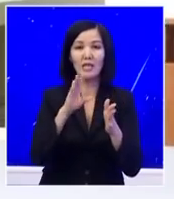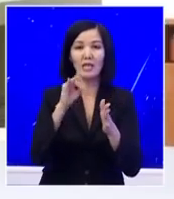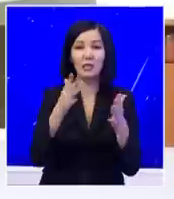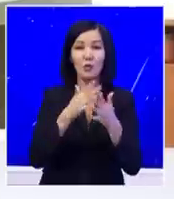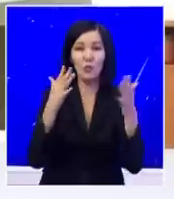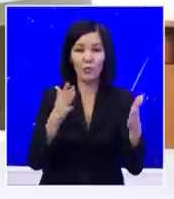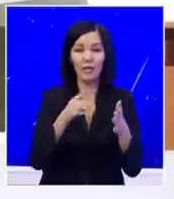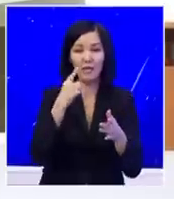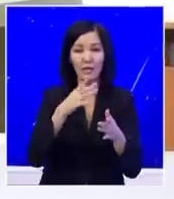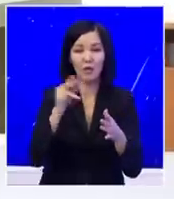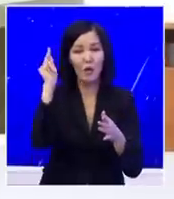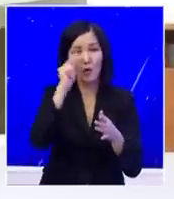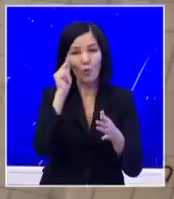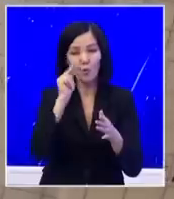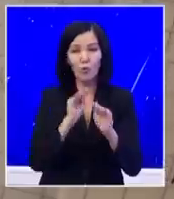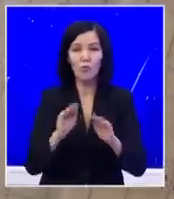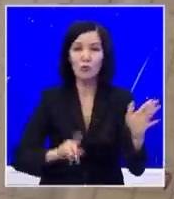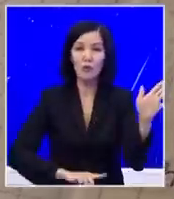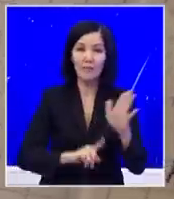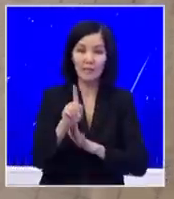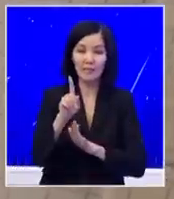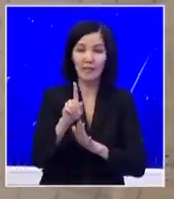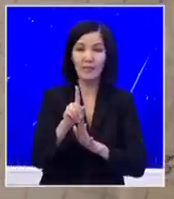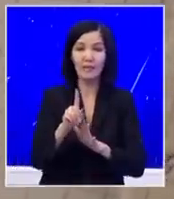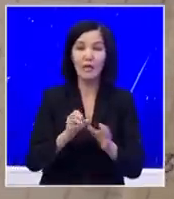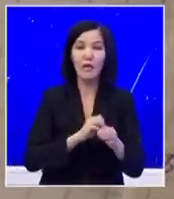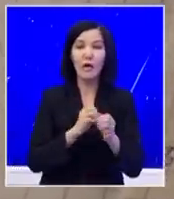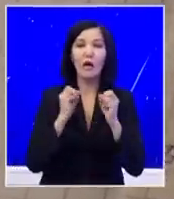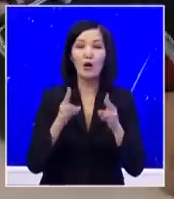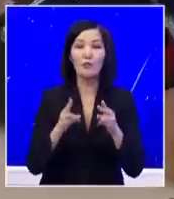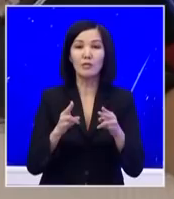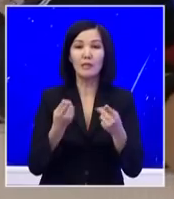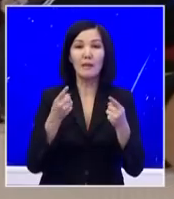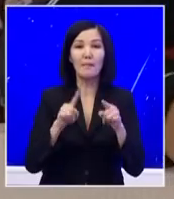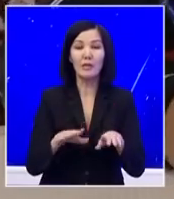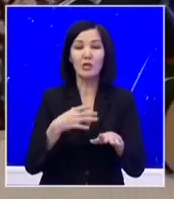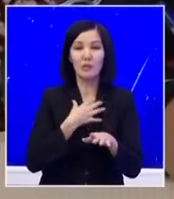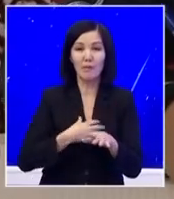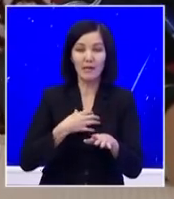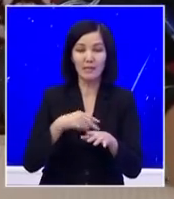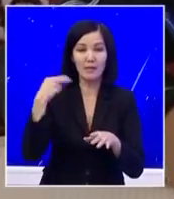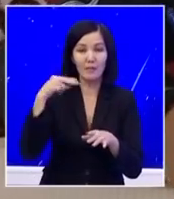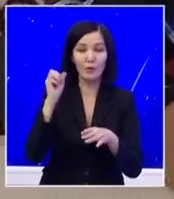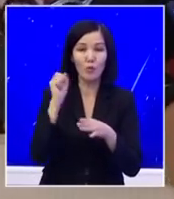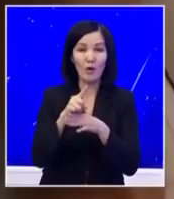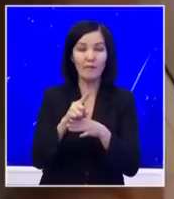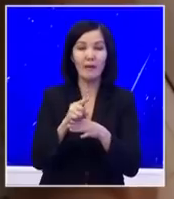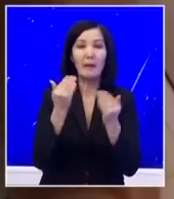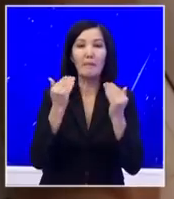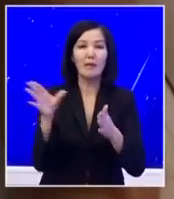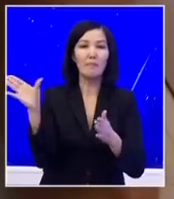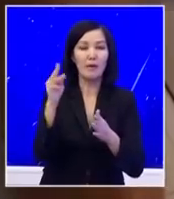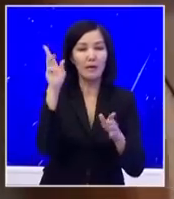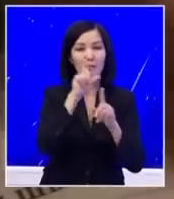айтты. Оқыту оқушыдан басталады, демек оның қауіпсіздігі бірінші орында. Мемлекет басшысының тапсырмасымен биыл